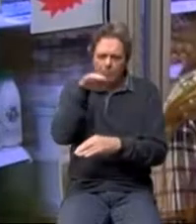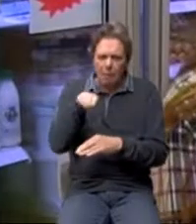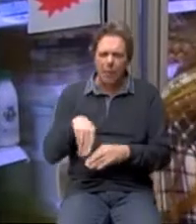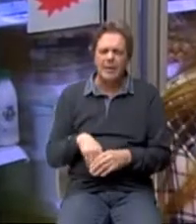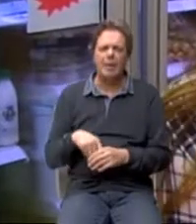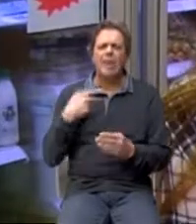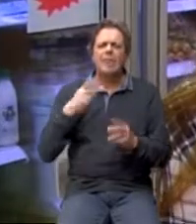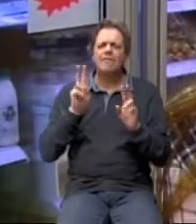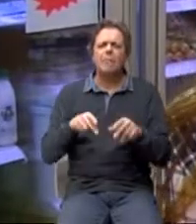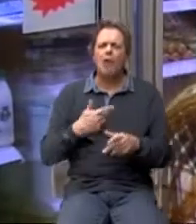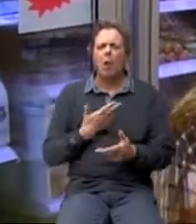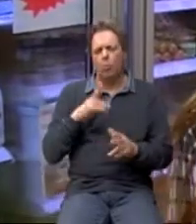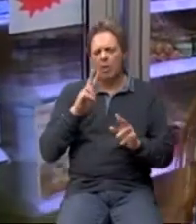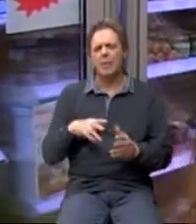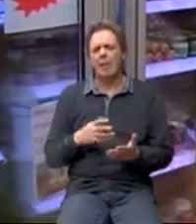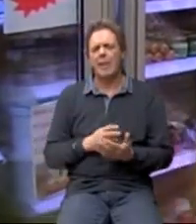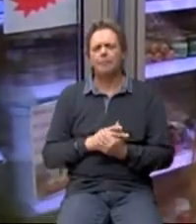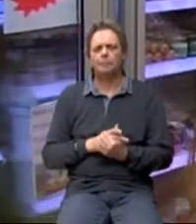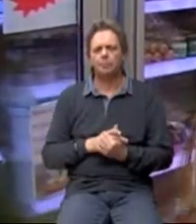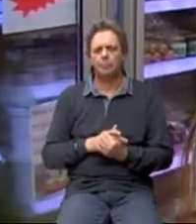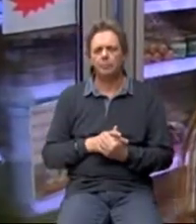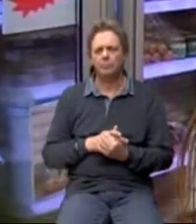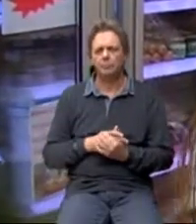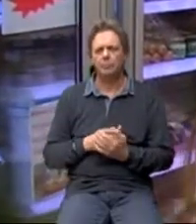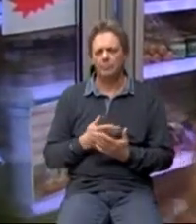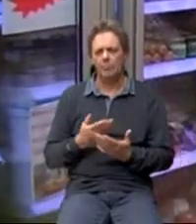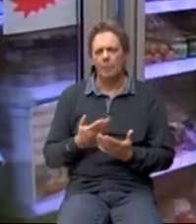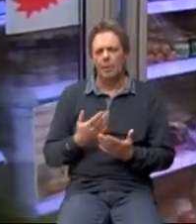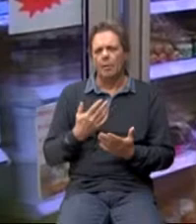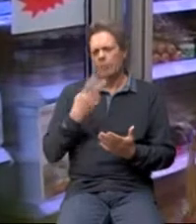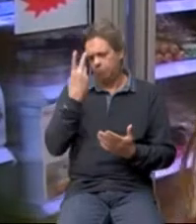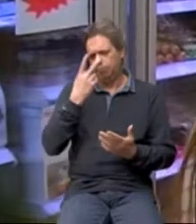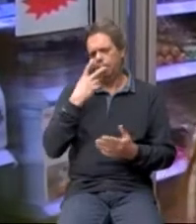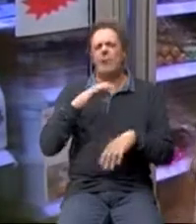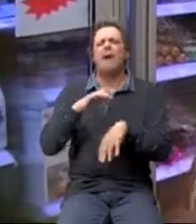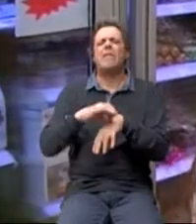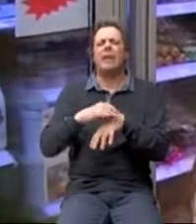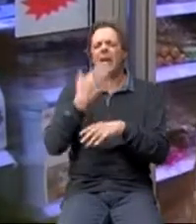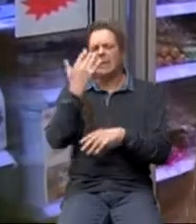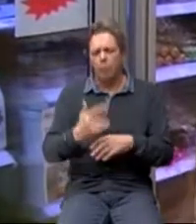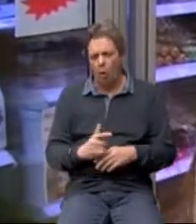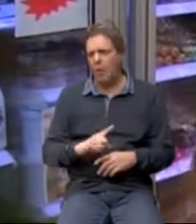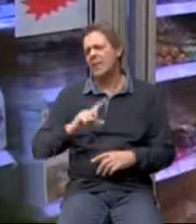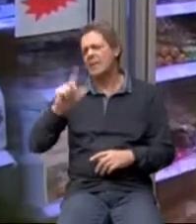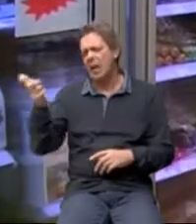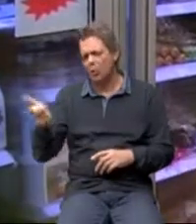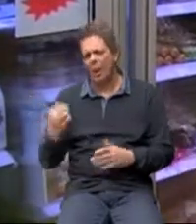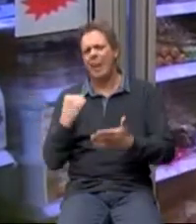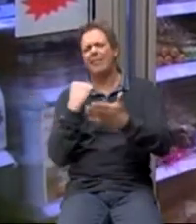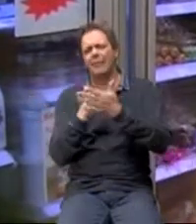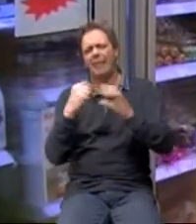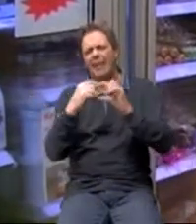Svi moraju imati dakle, koji za proizvode koje je potrebno veterinarski broj, za ostale dakle na deklaraciji